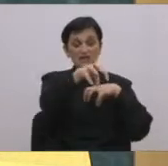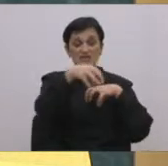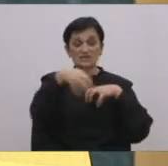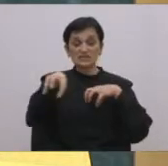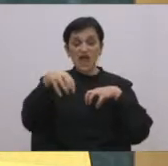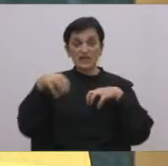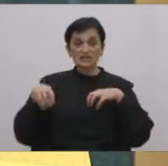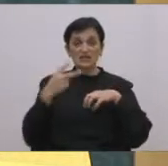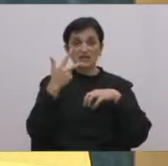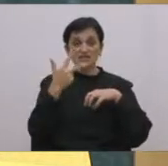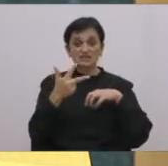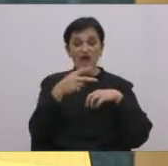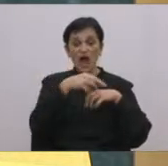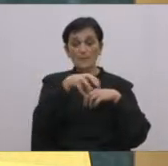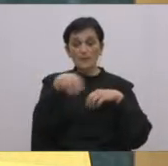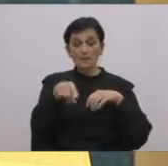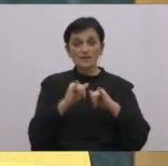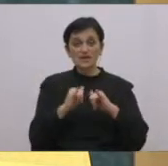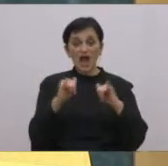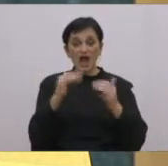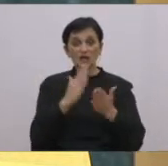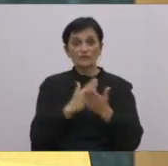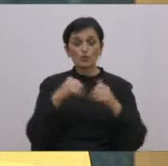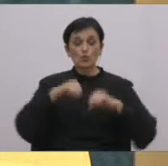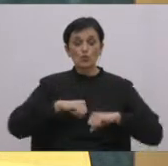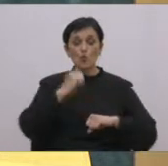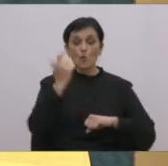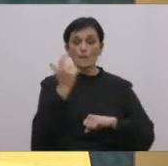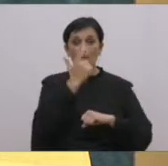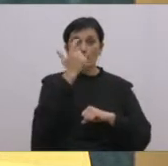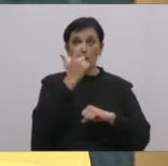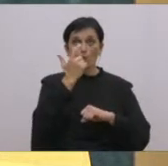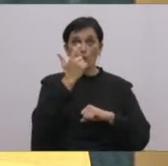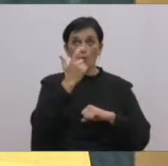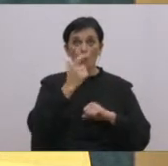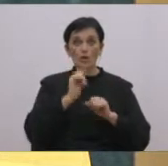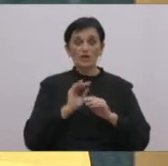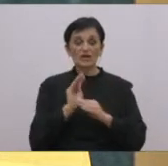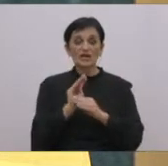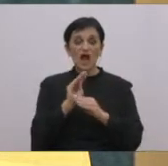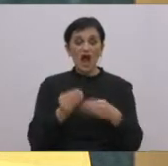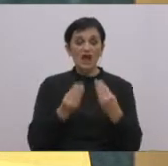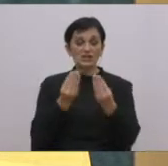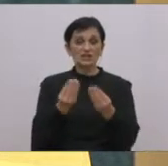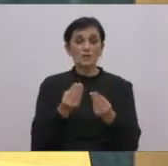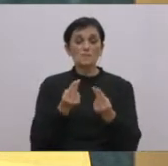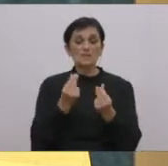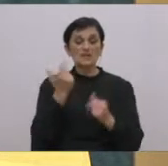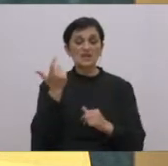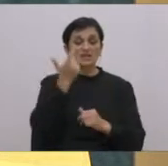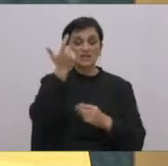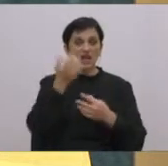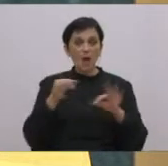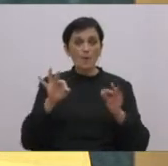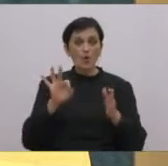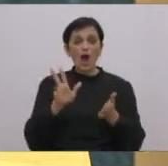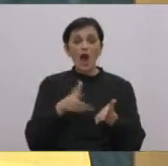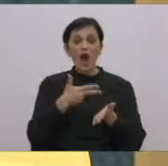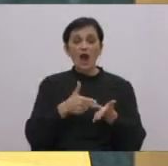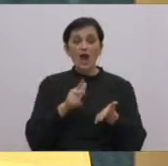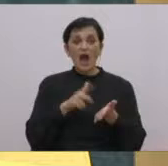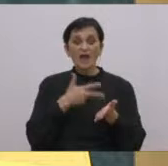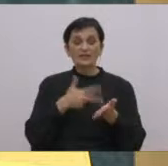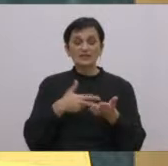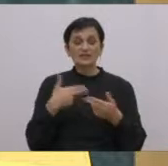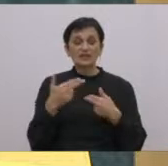პოსტულატი, რომელიც გააჩნია ამ განვითარებას, ეს არის უფლებამოსილებების გაზრდა, ეს არის ფინანსური დამოუკიდებლობა, ეს არის ანგარიშგების